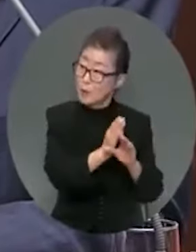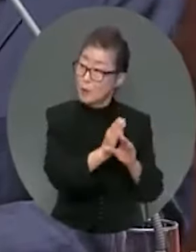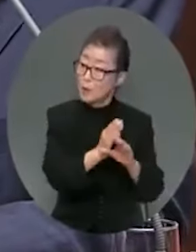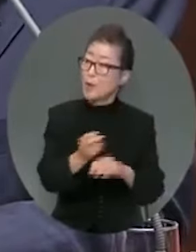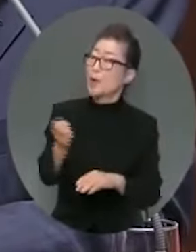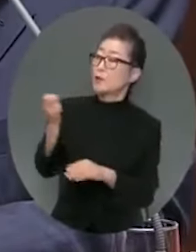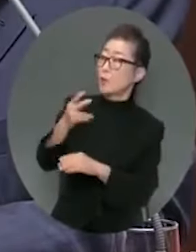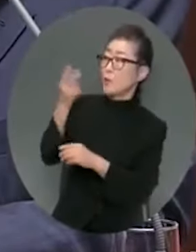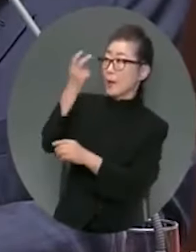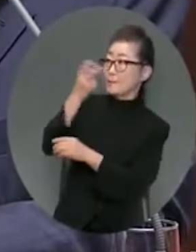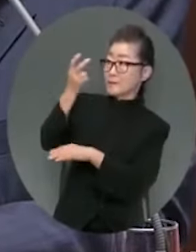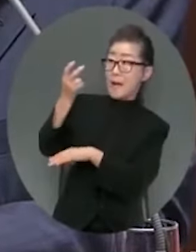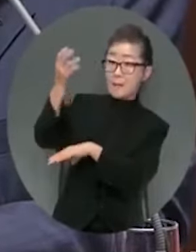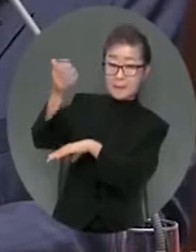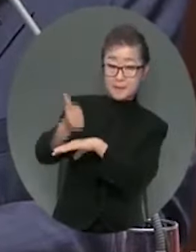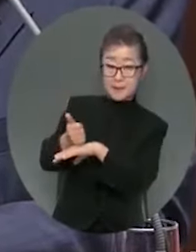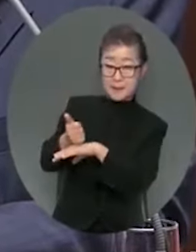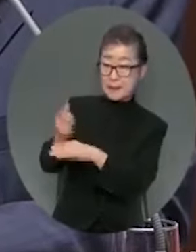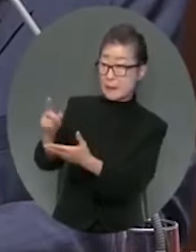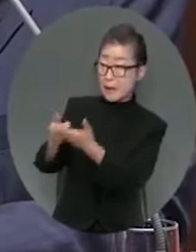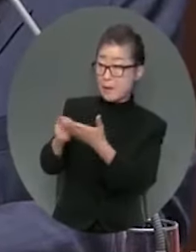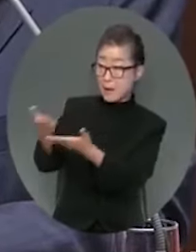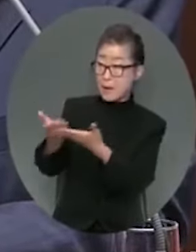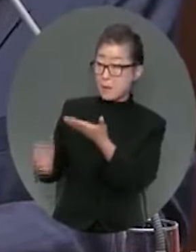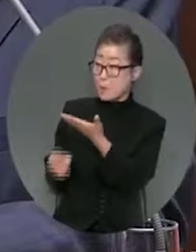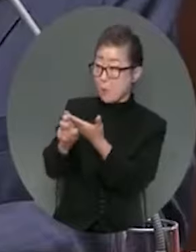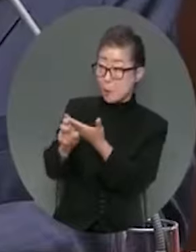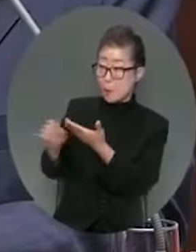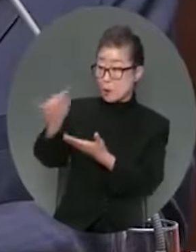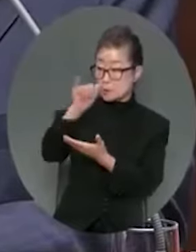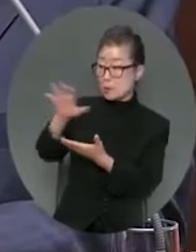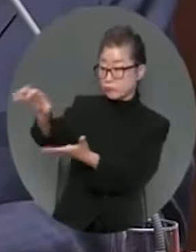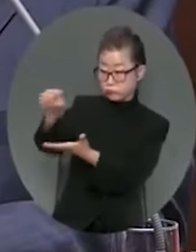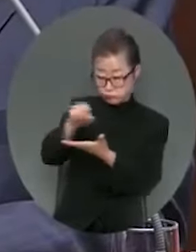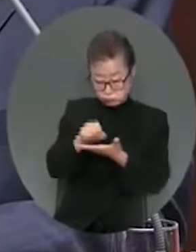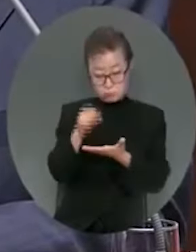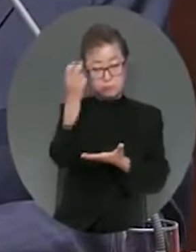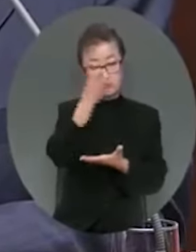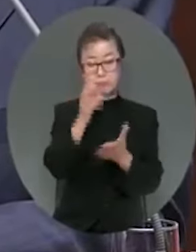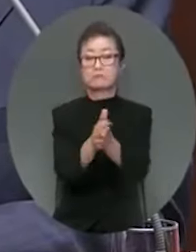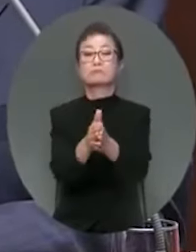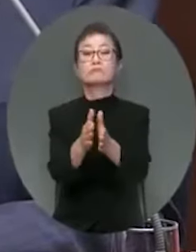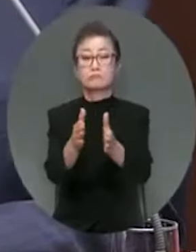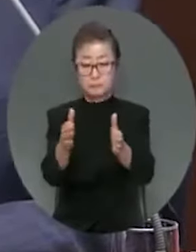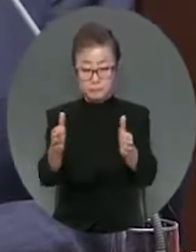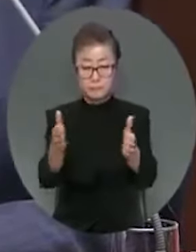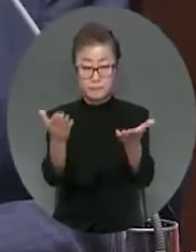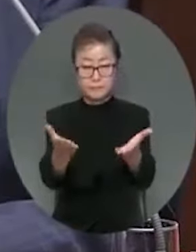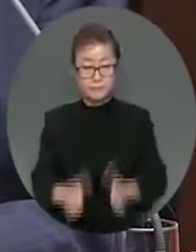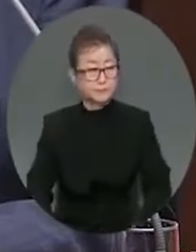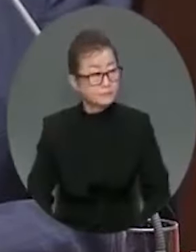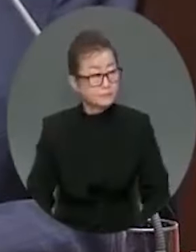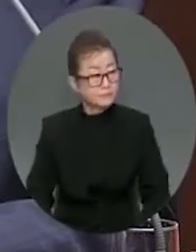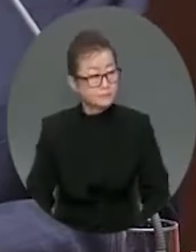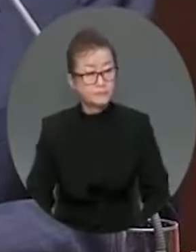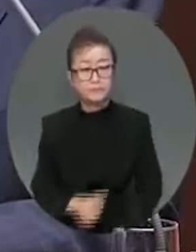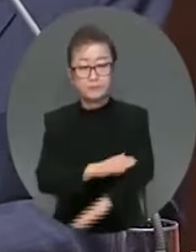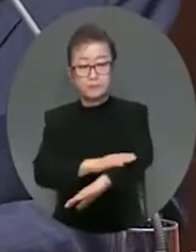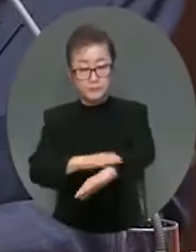또다시 나오면 거기에 불법적인 내용이 있다면 마땅히 수사가 진행될 것입니다. 네, 총리 다시